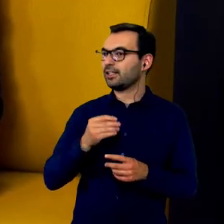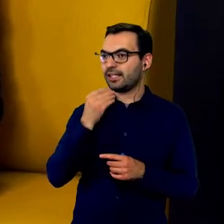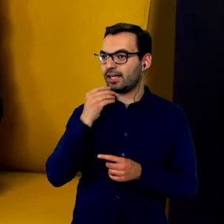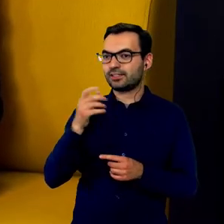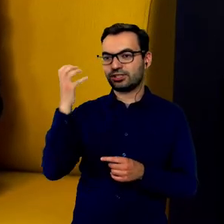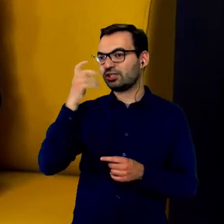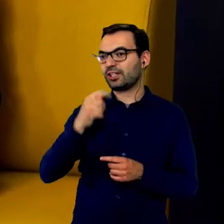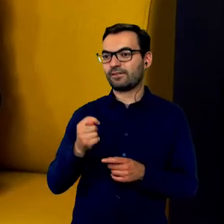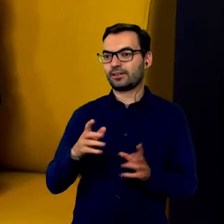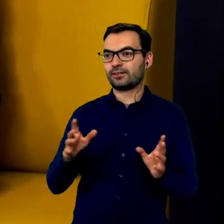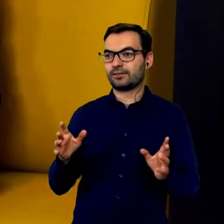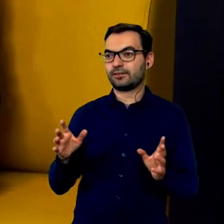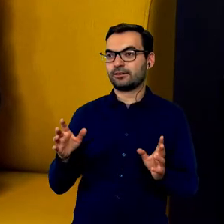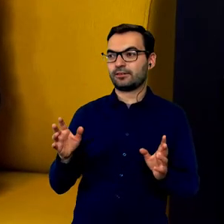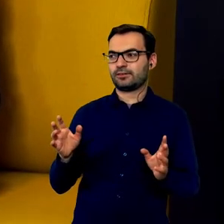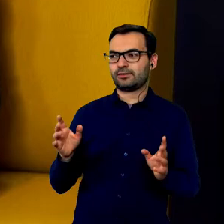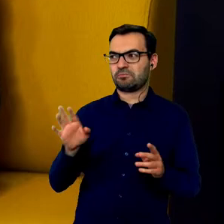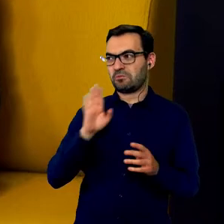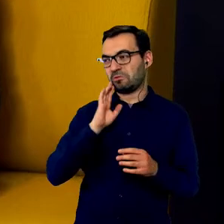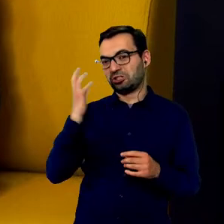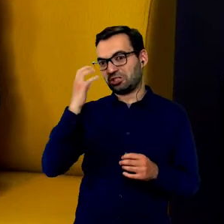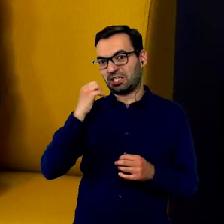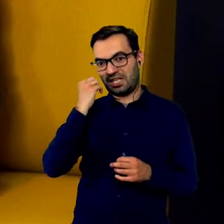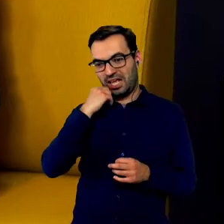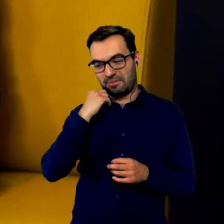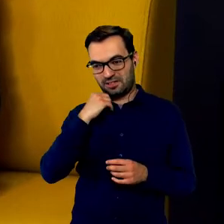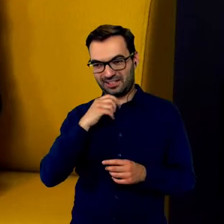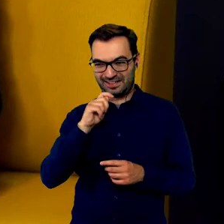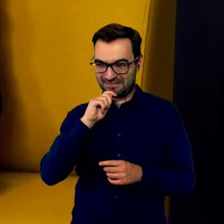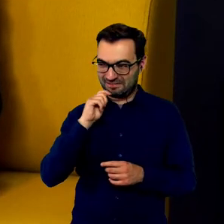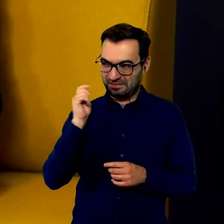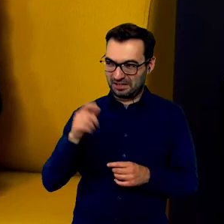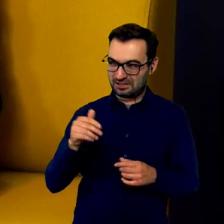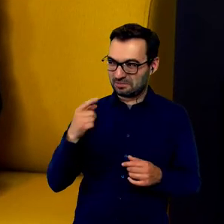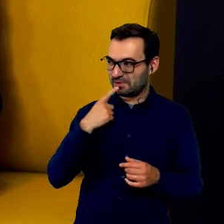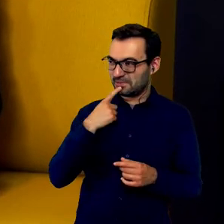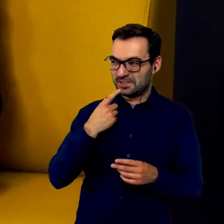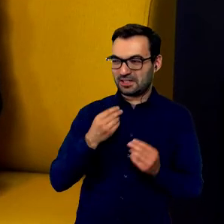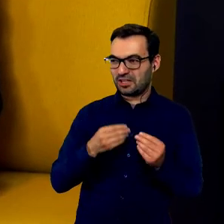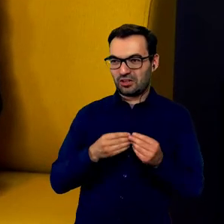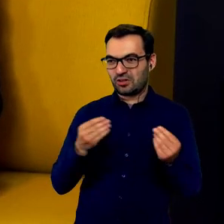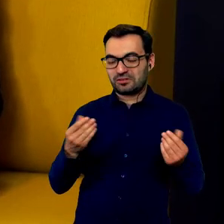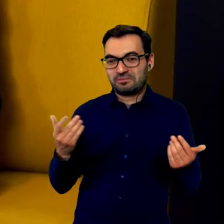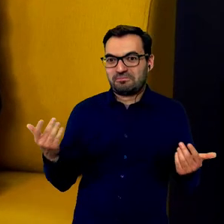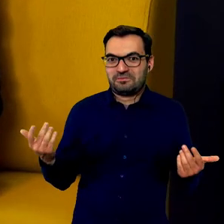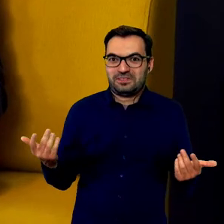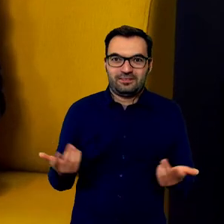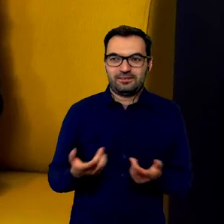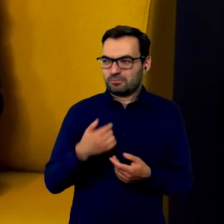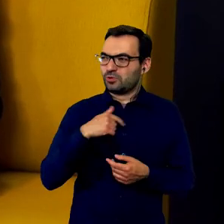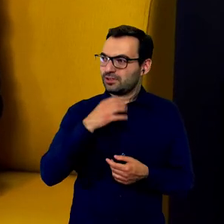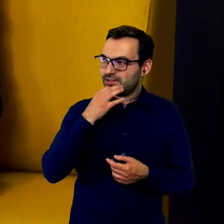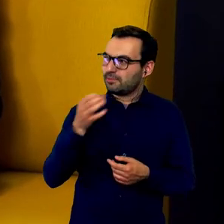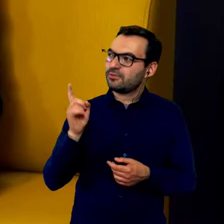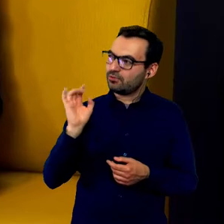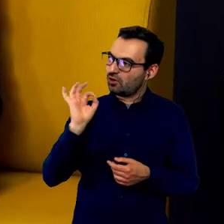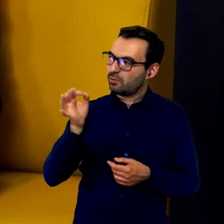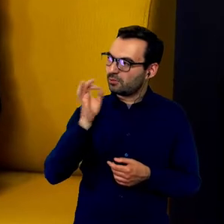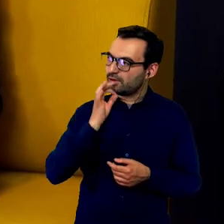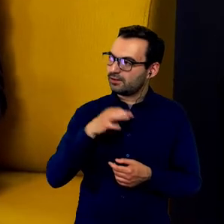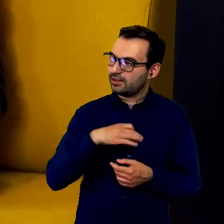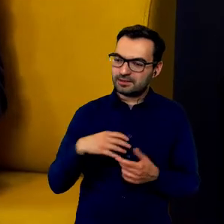jedz dzikich fig. Może tak jak dzikich jabłek, bo są jakieś kwaśne, niedojrzałe. Nie, zapytam, dobre